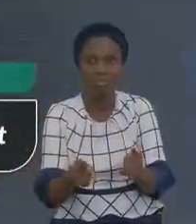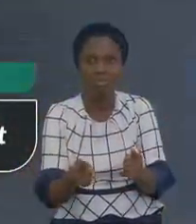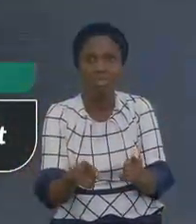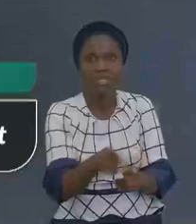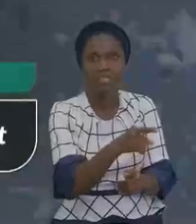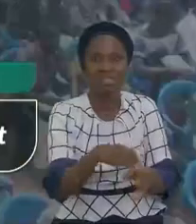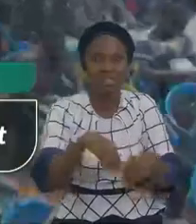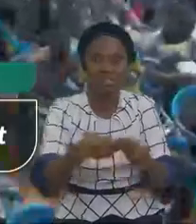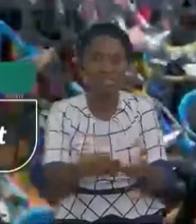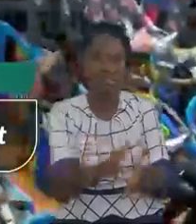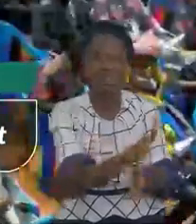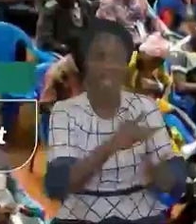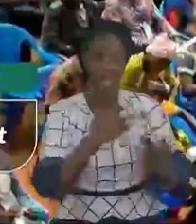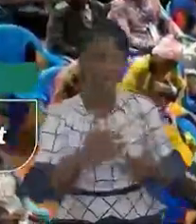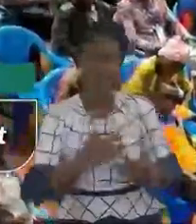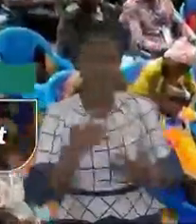ciel.